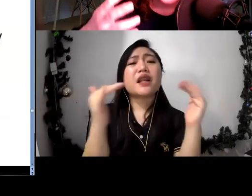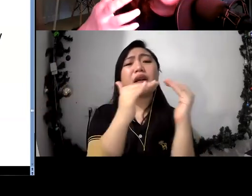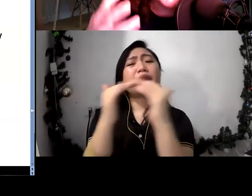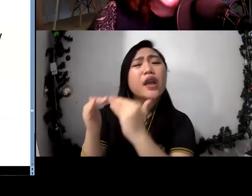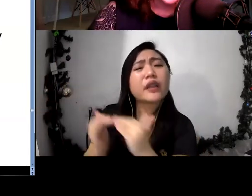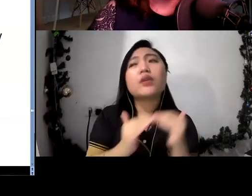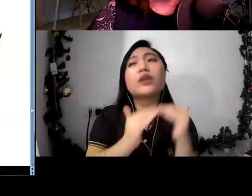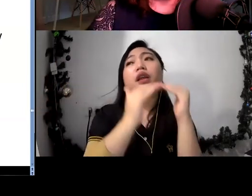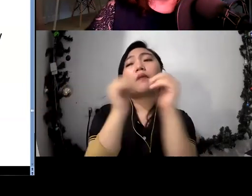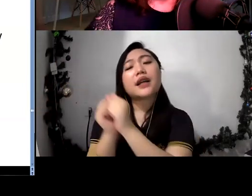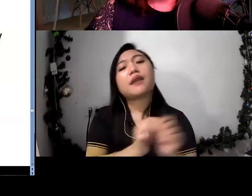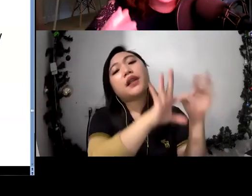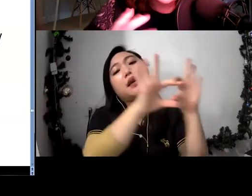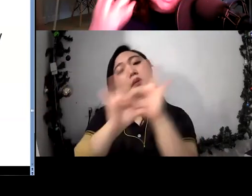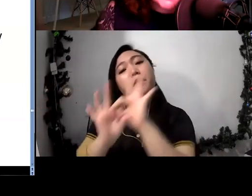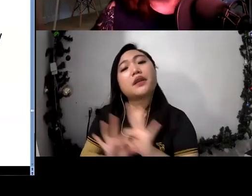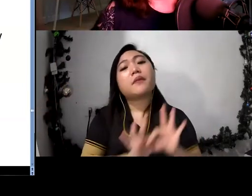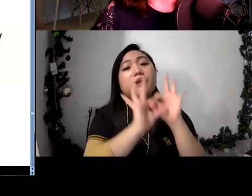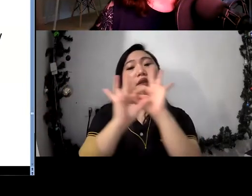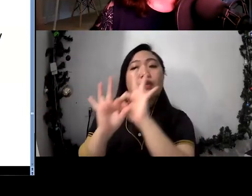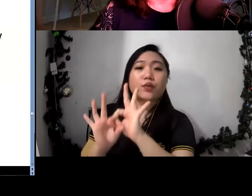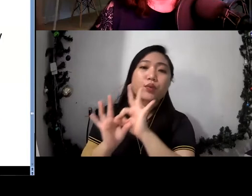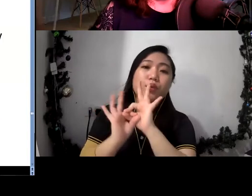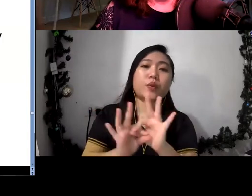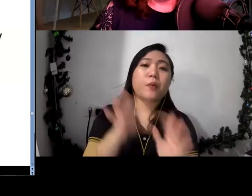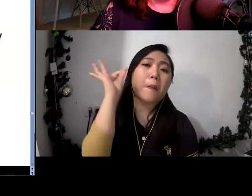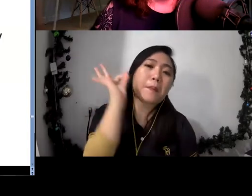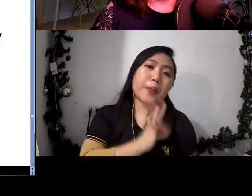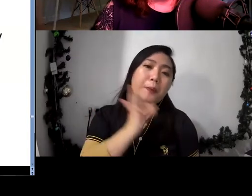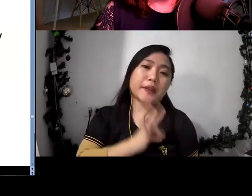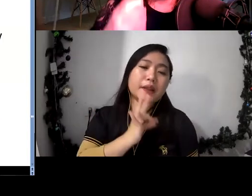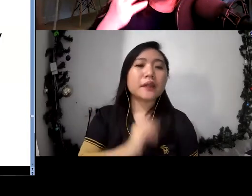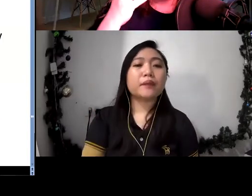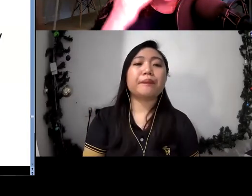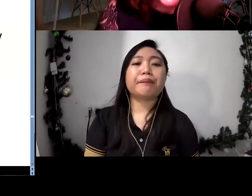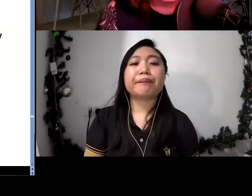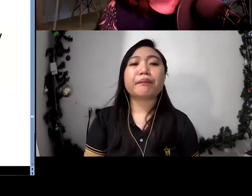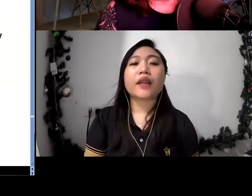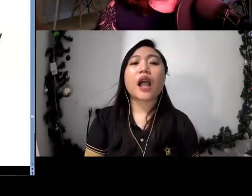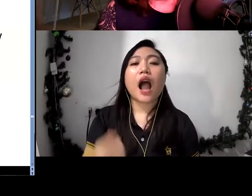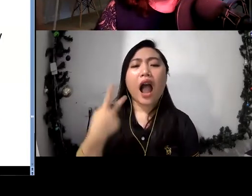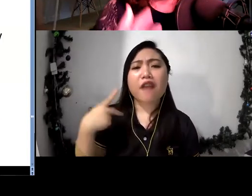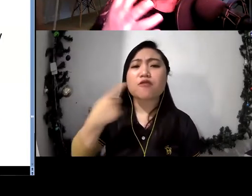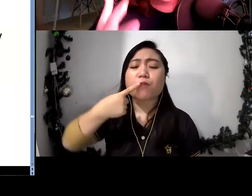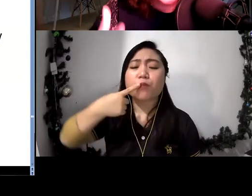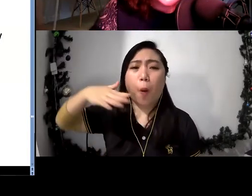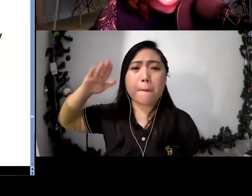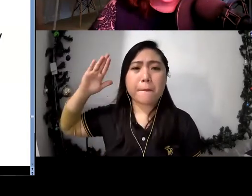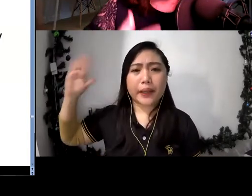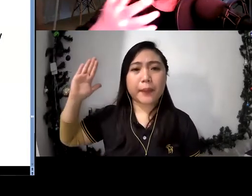sama-samang pagdidesisyon, sama-samang benepisyo, no? So those are important, no? That there is commitment, no?